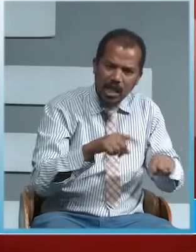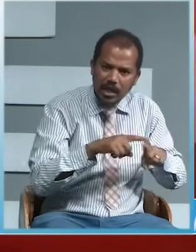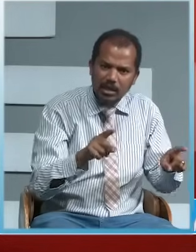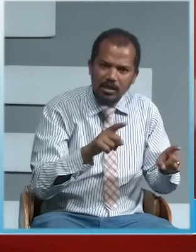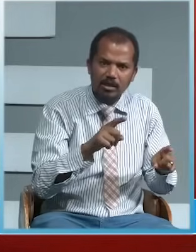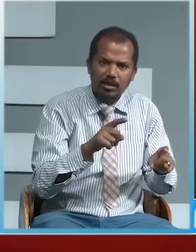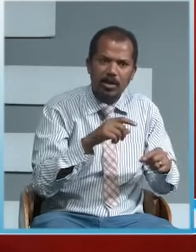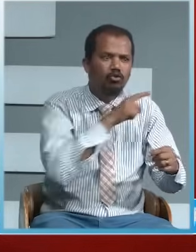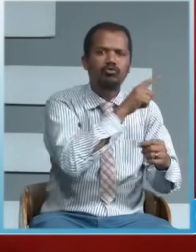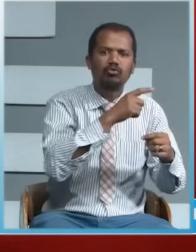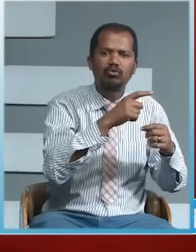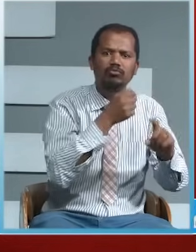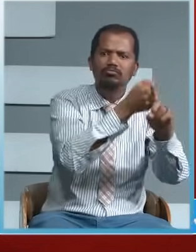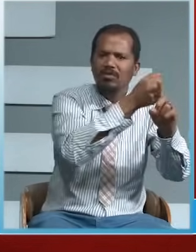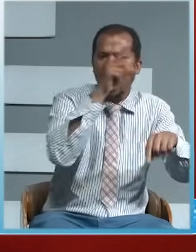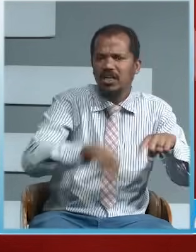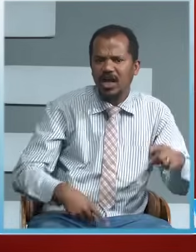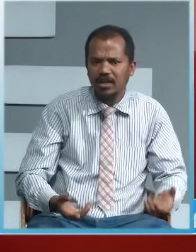ግን ሊወከልላቸው አልቻለም።